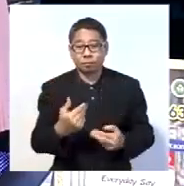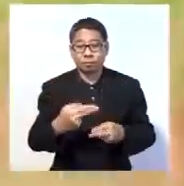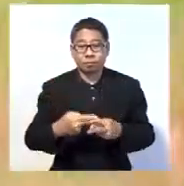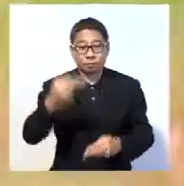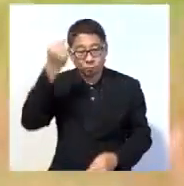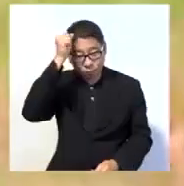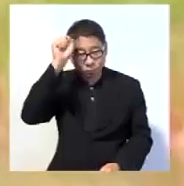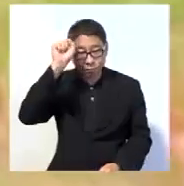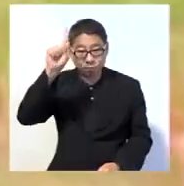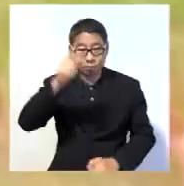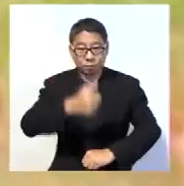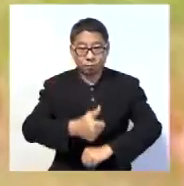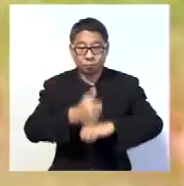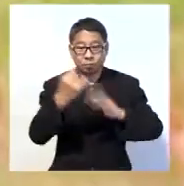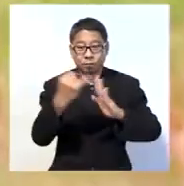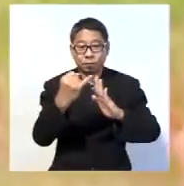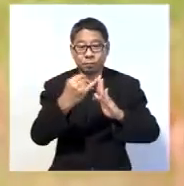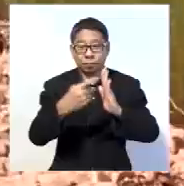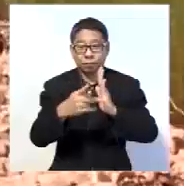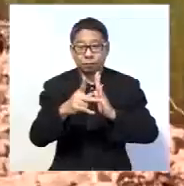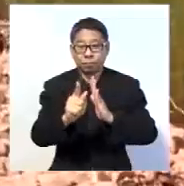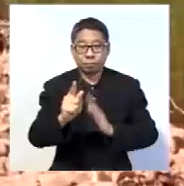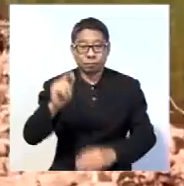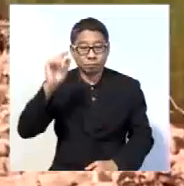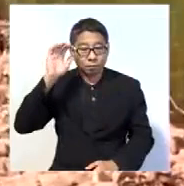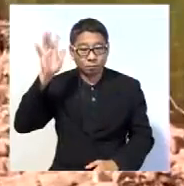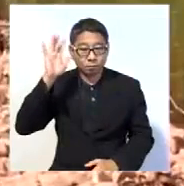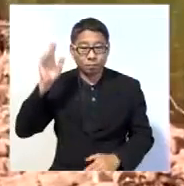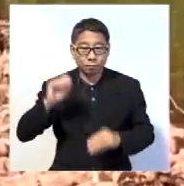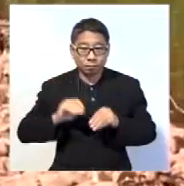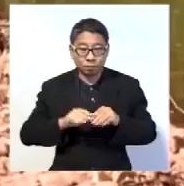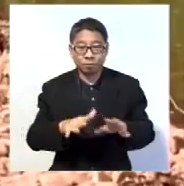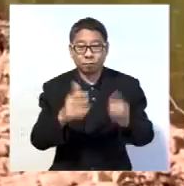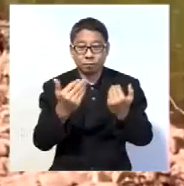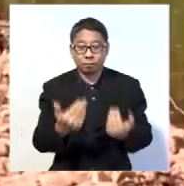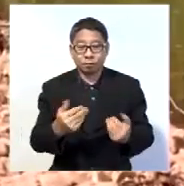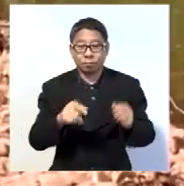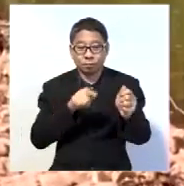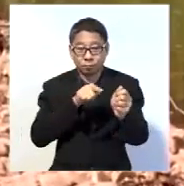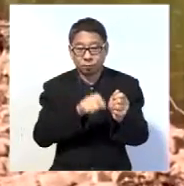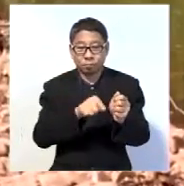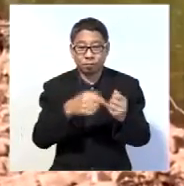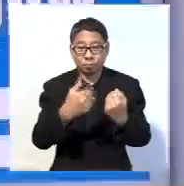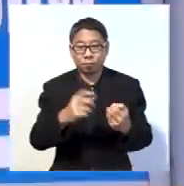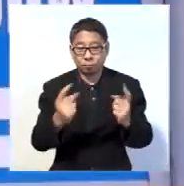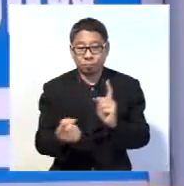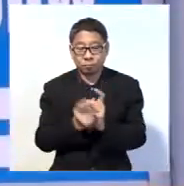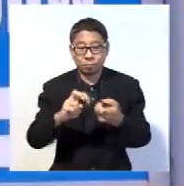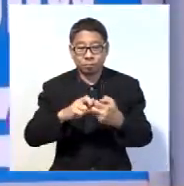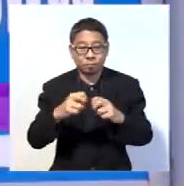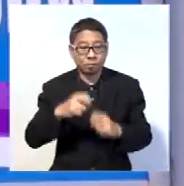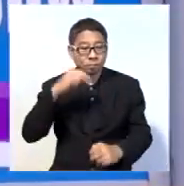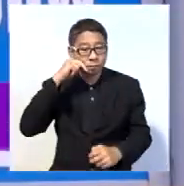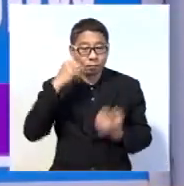ดยนายสมศักดิ์จังตระกูลผู้ว่าราชการจังหวัดขอนแก่นได้เปิดเผยนะคะว่าขณะนี้อำเภอชุมแพกำลังประสบปัญหาน้ำดิ